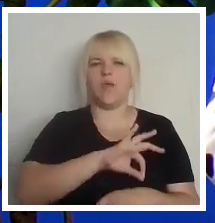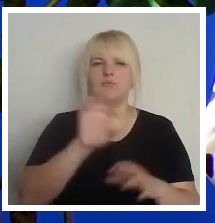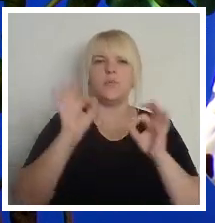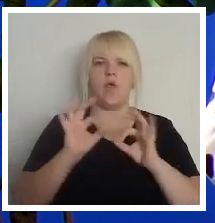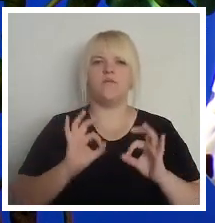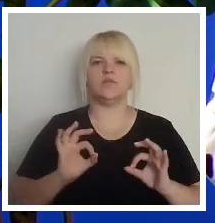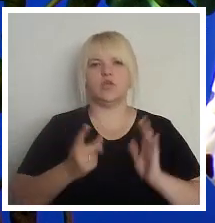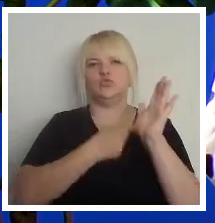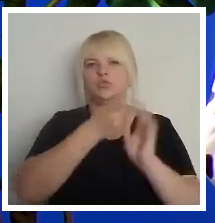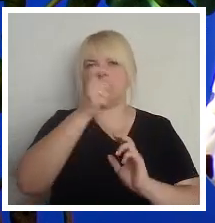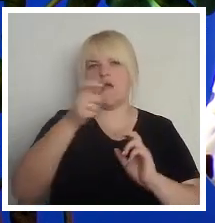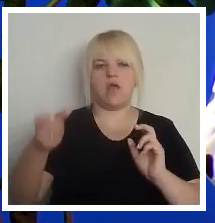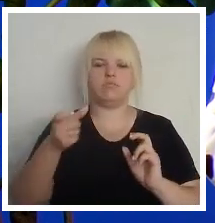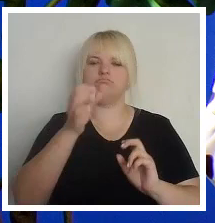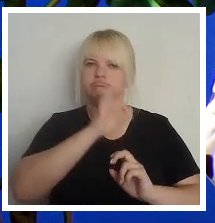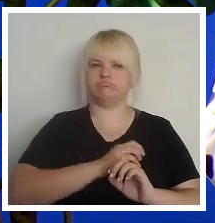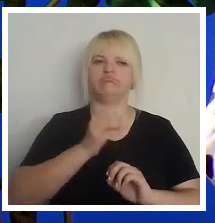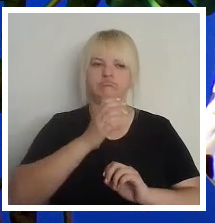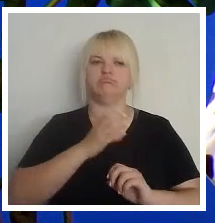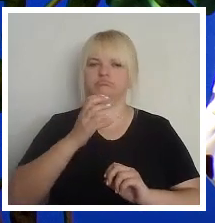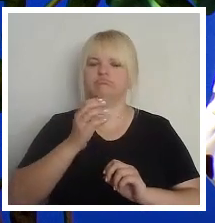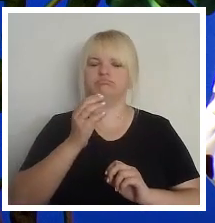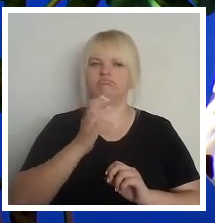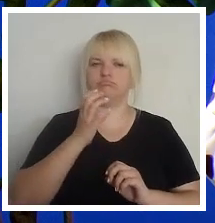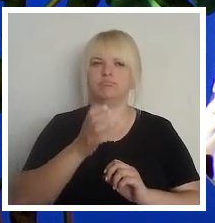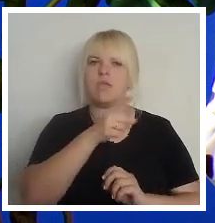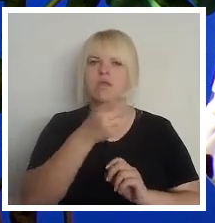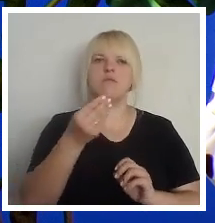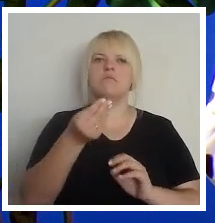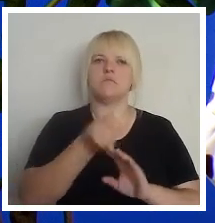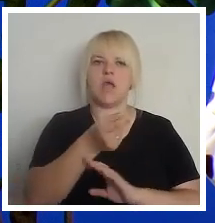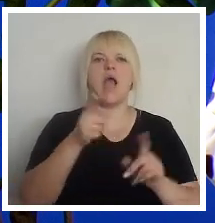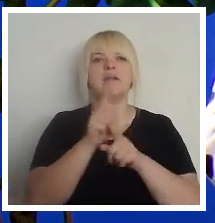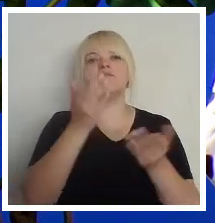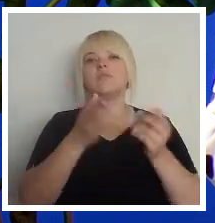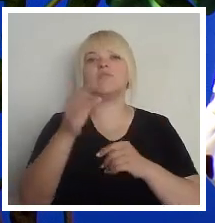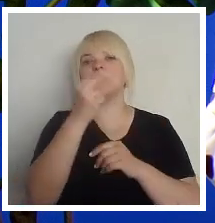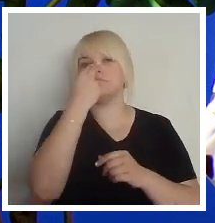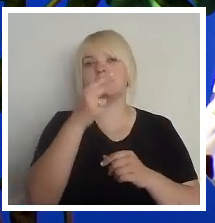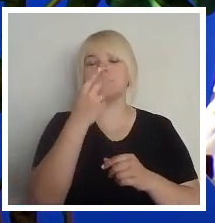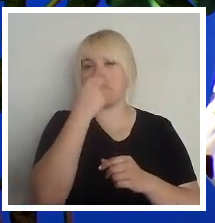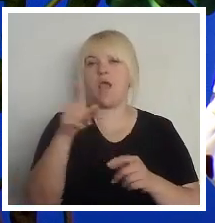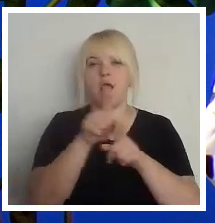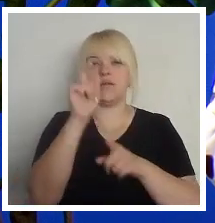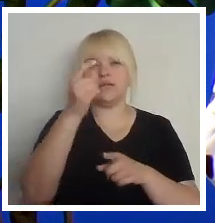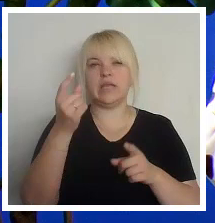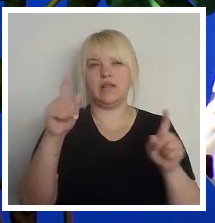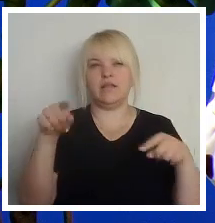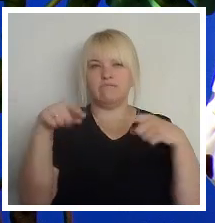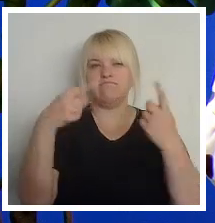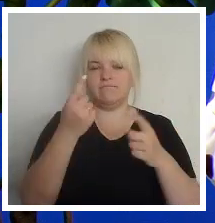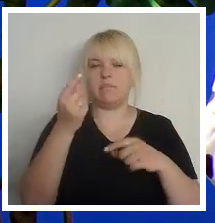profesionāliem žurnālistiem, redaktoriem, kas gan jau, ka visi ir pamanījuši inflācijas procentu, kas mums ir pēdējās 9